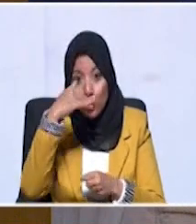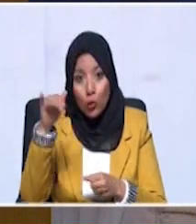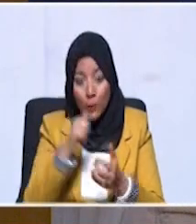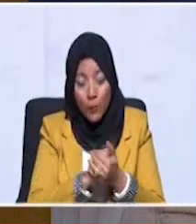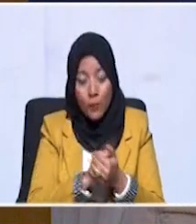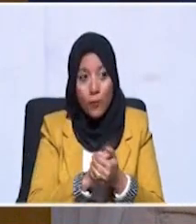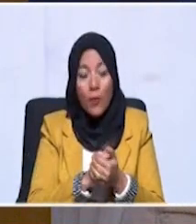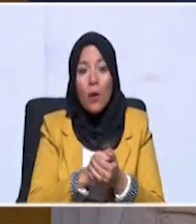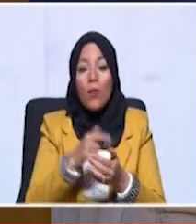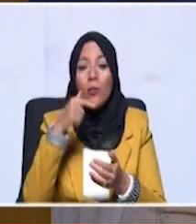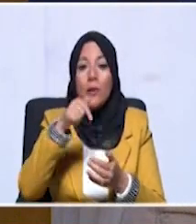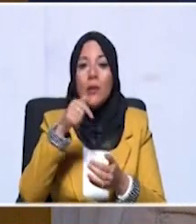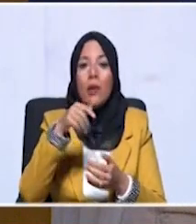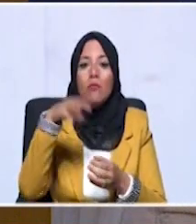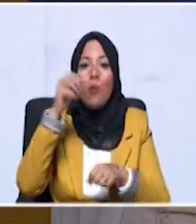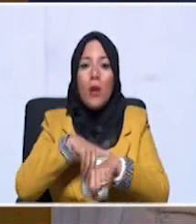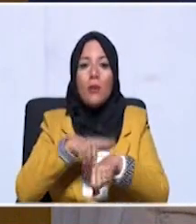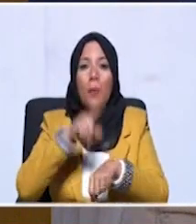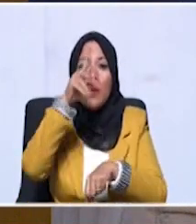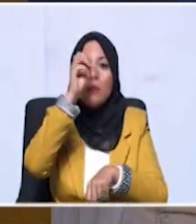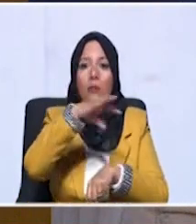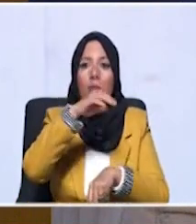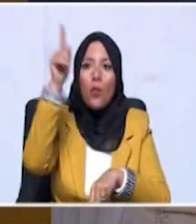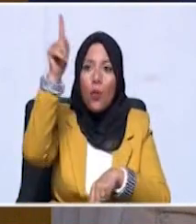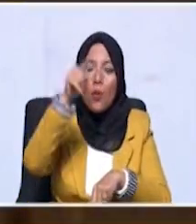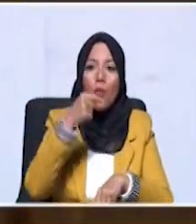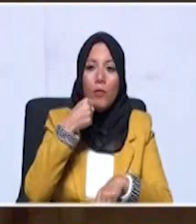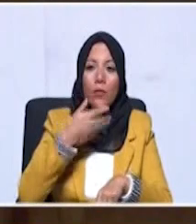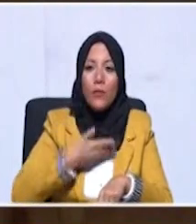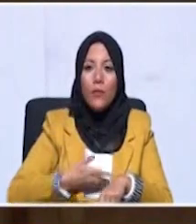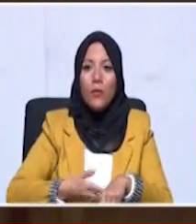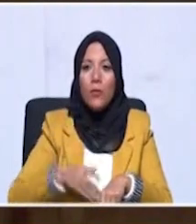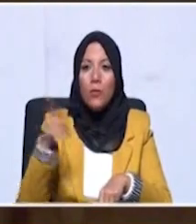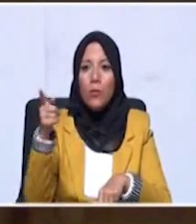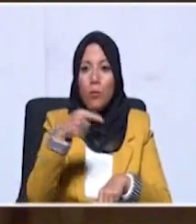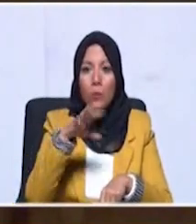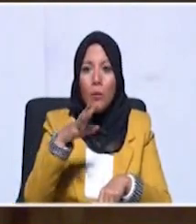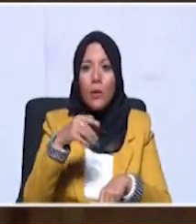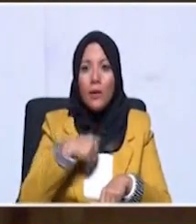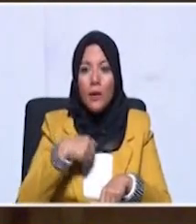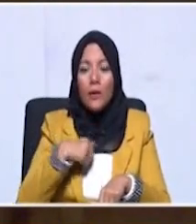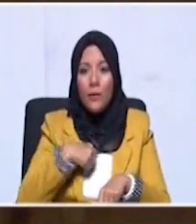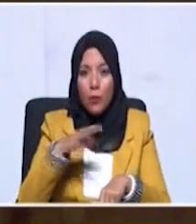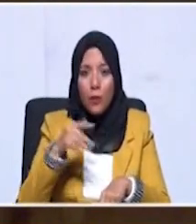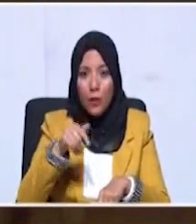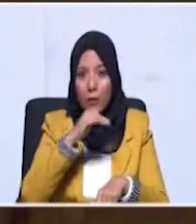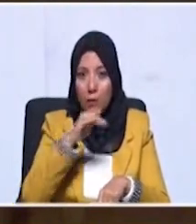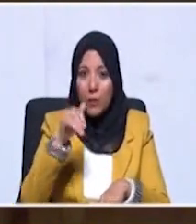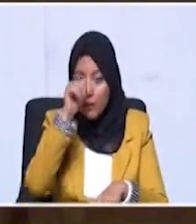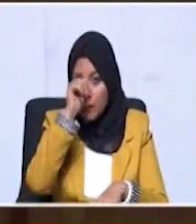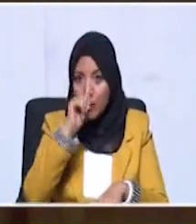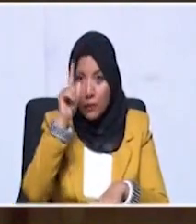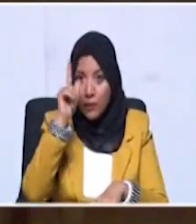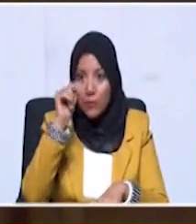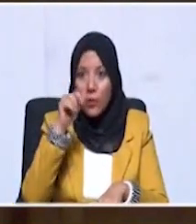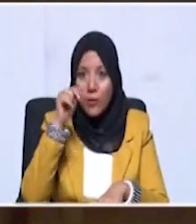الأوقات المباركة المفضلة في العام. أو هل في حد محروم من القبول والمغفرة في ليلة النصف من شعبان؟ برضو عشان يبقى